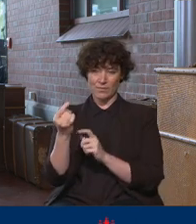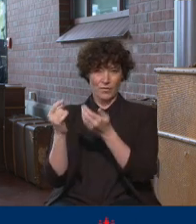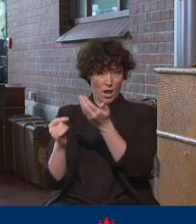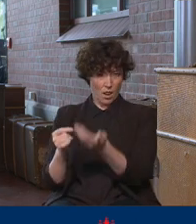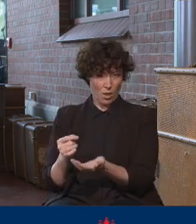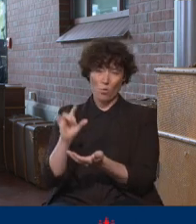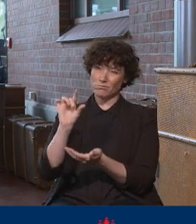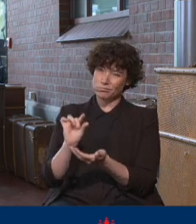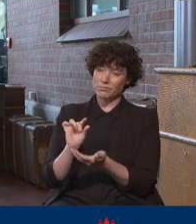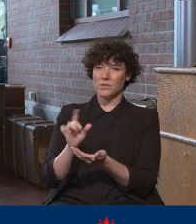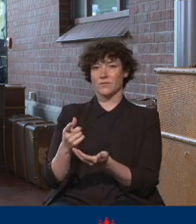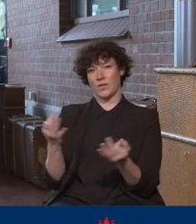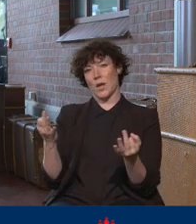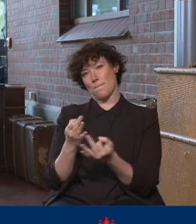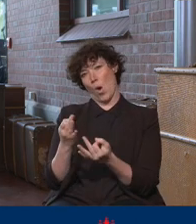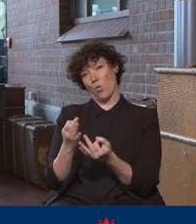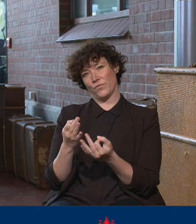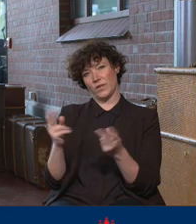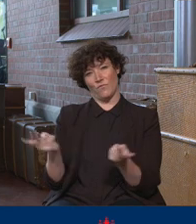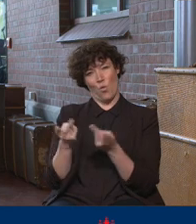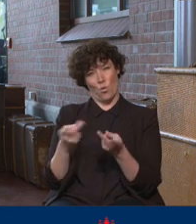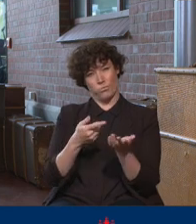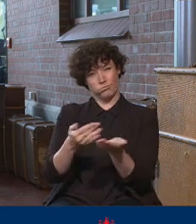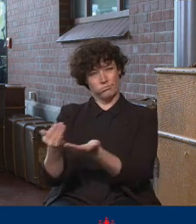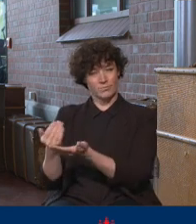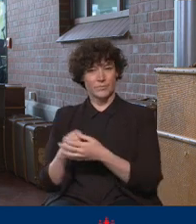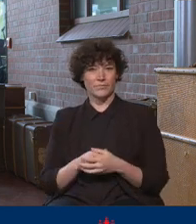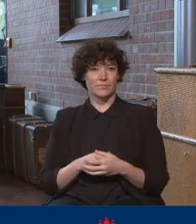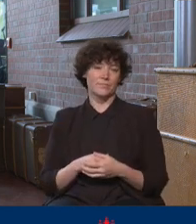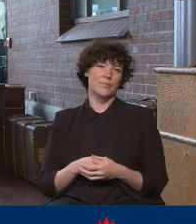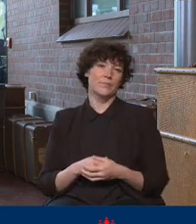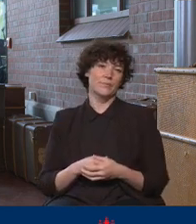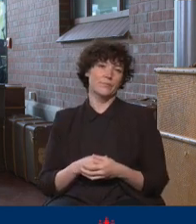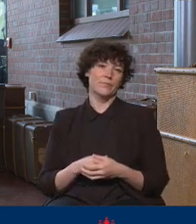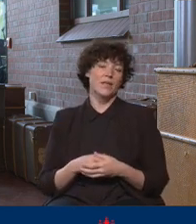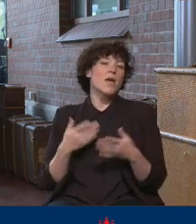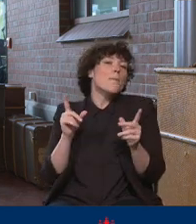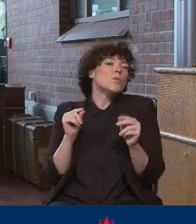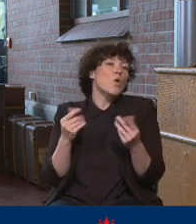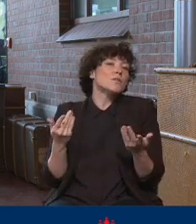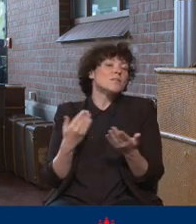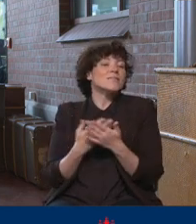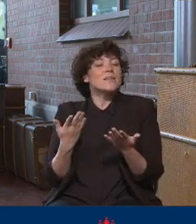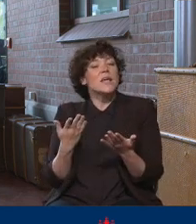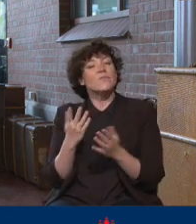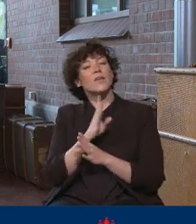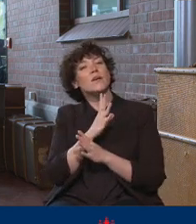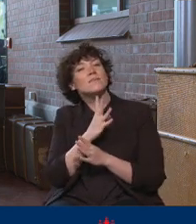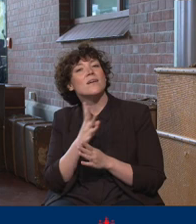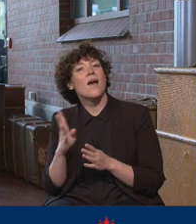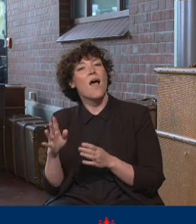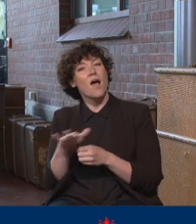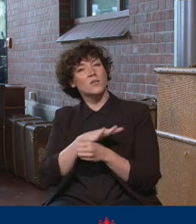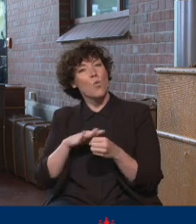angewiesen insofern betrachten wir die städtebaulichen planungen die bebauung des grasbrook ist aber auch die